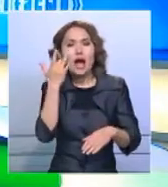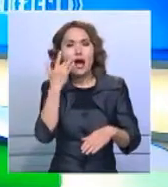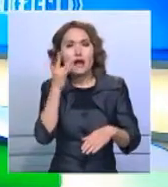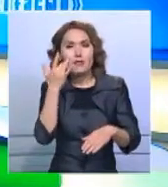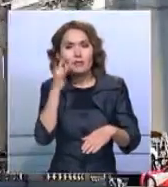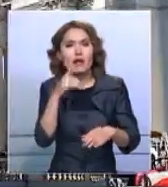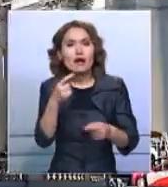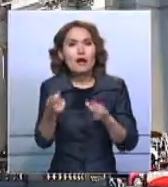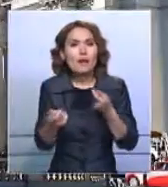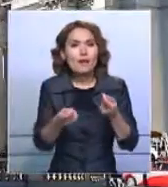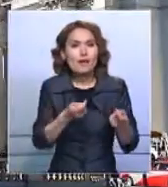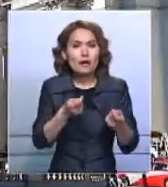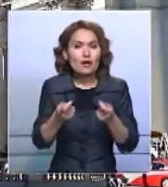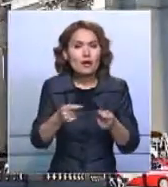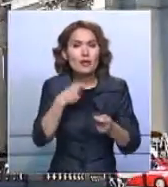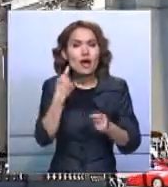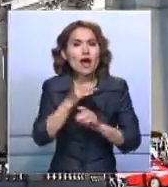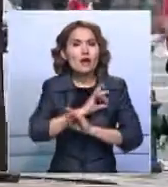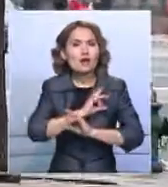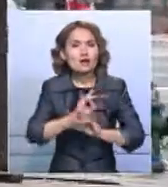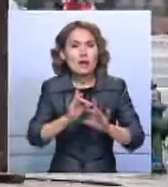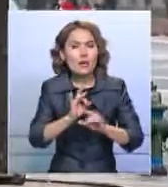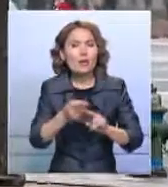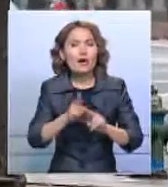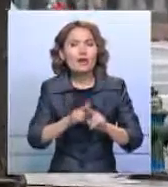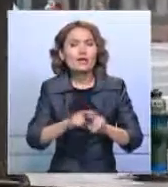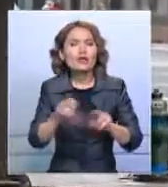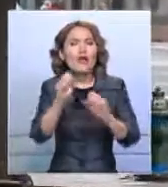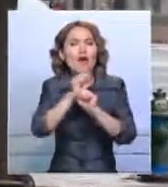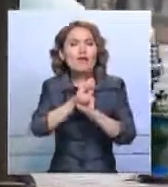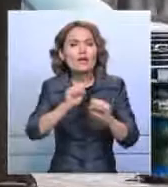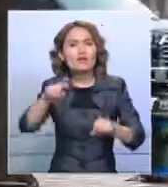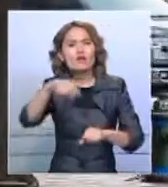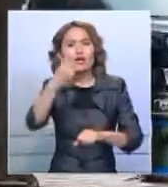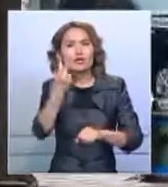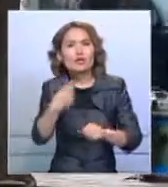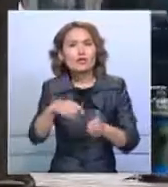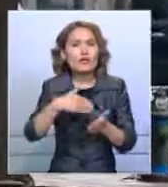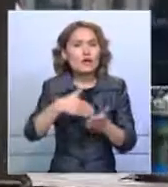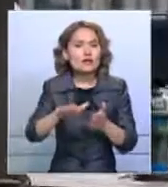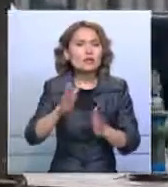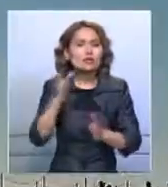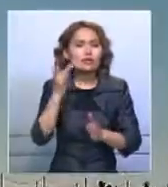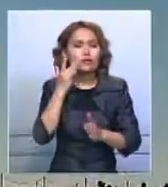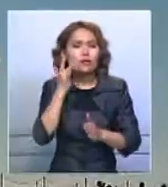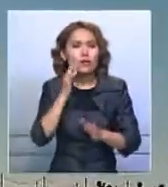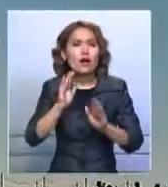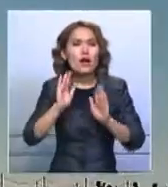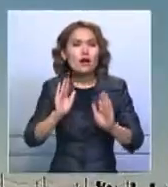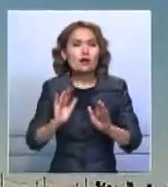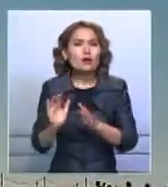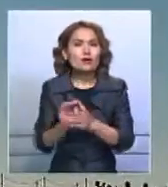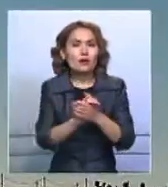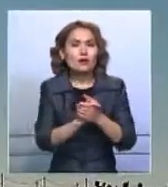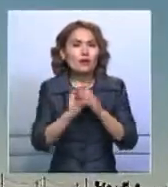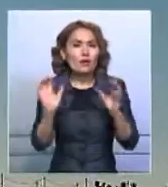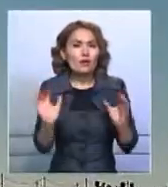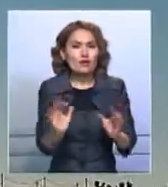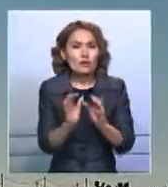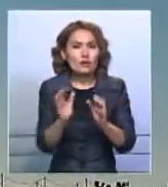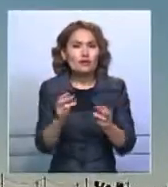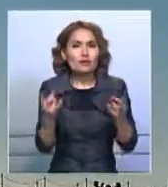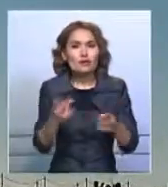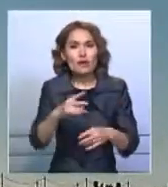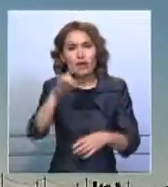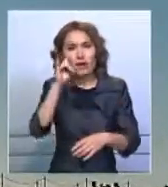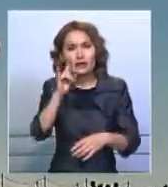төрағасының орынбасары Эндрю Беньявский мәлімдеді. Оның айтуынша, елбасы Вашингтондағы саммитте ең белсенді әлемдік көшбасшылардың бірі